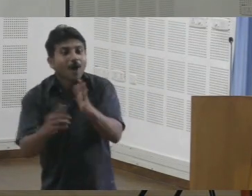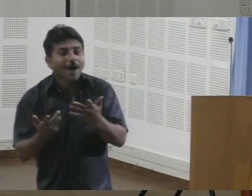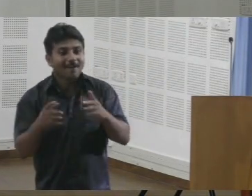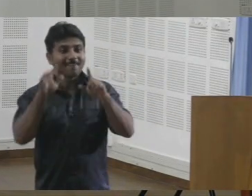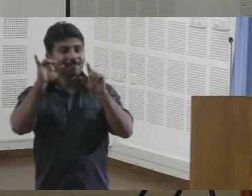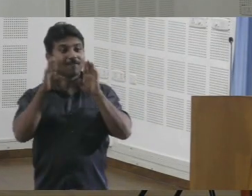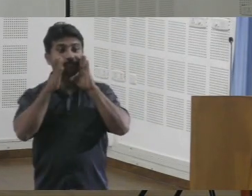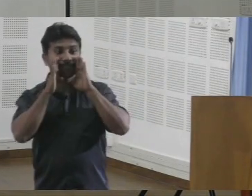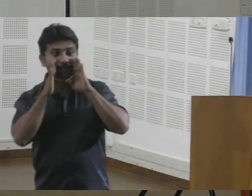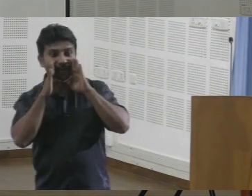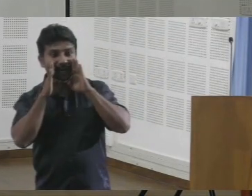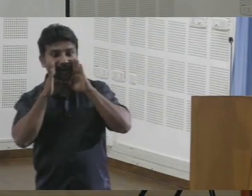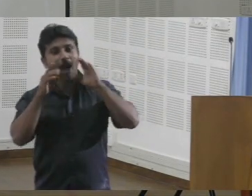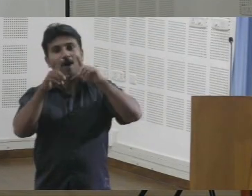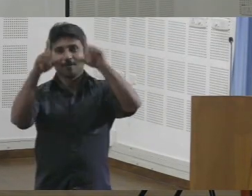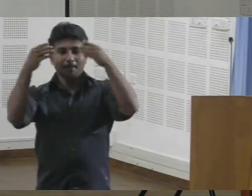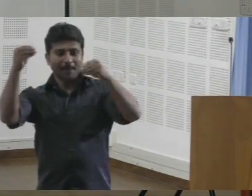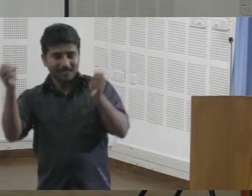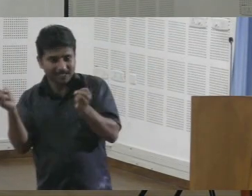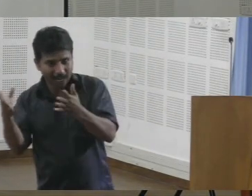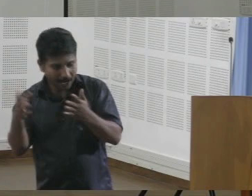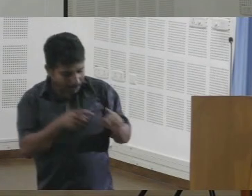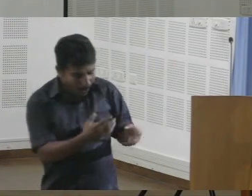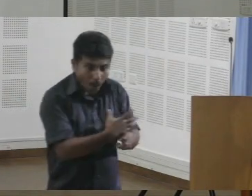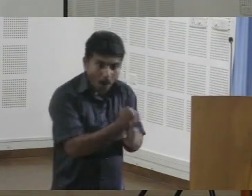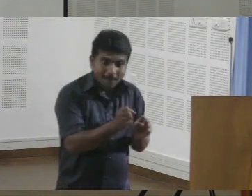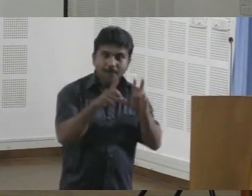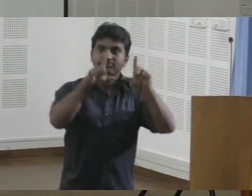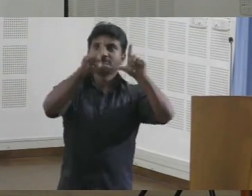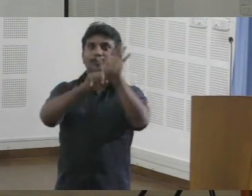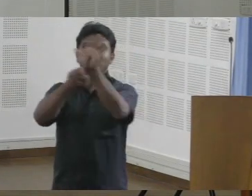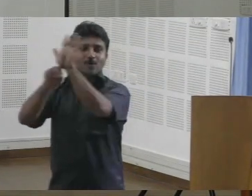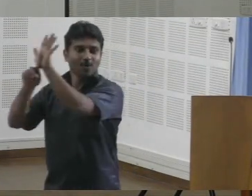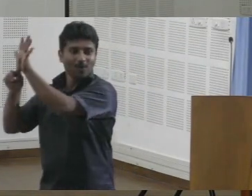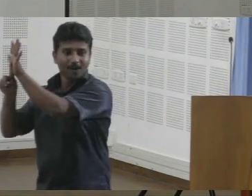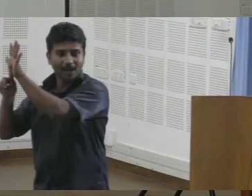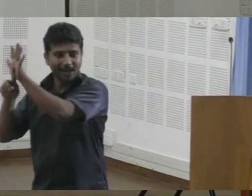ചെയ്തു. അവനുണ്ടാക്കുന്ന പ്രൊഡക്ട്സ് എല്ലാം അതിൽ ഞങ്ങൾ എക്സിബിറ്റ് ചെയ്യാൻ തുടങ്ങി.